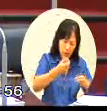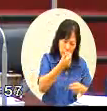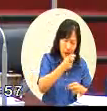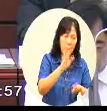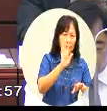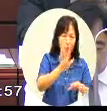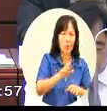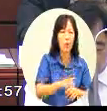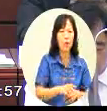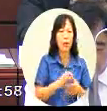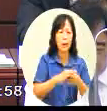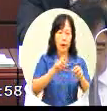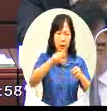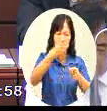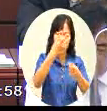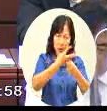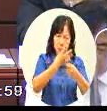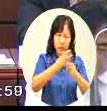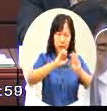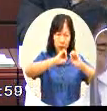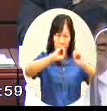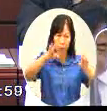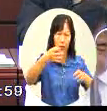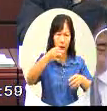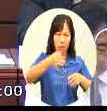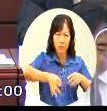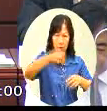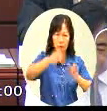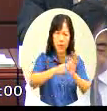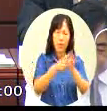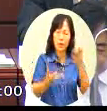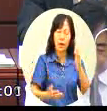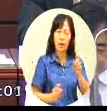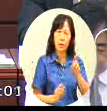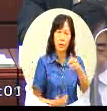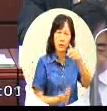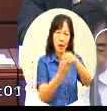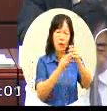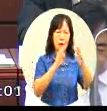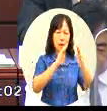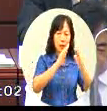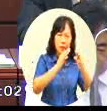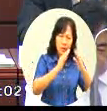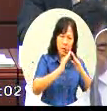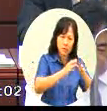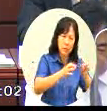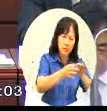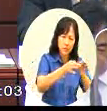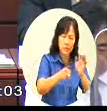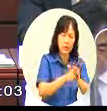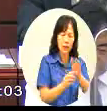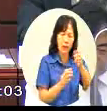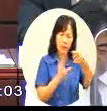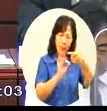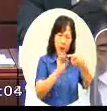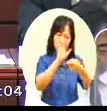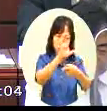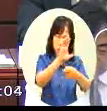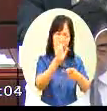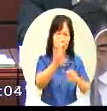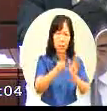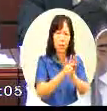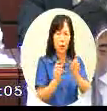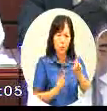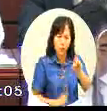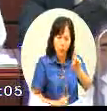那么104年的公告限值已经达市价大概90%了啦。 那如果要接近市价的话，那么当